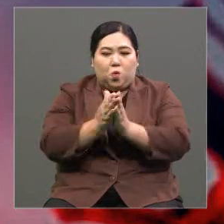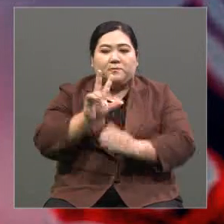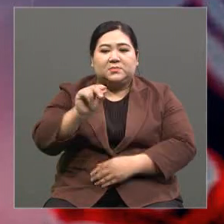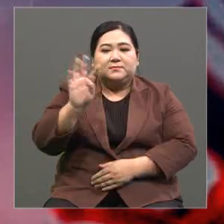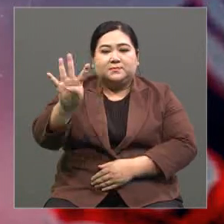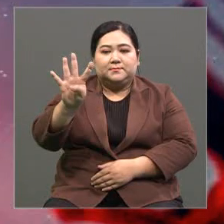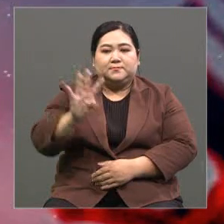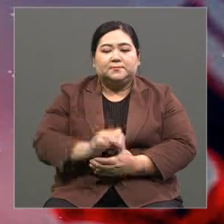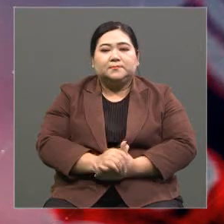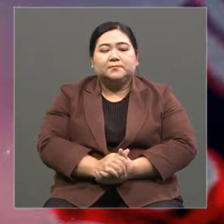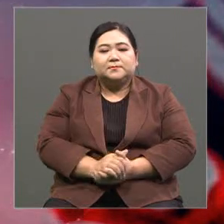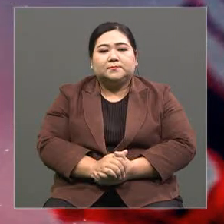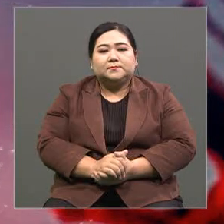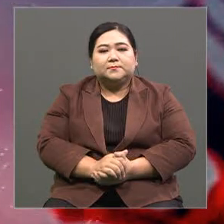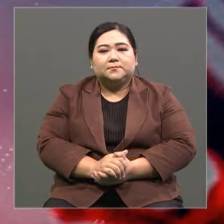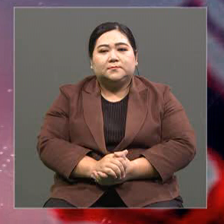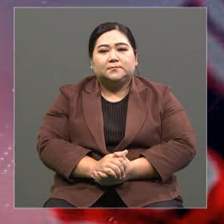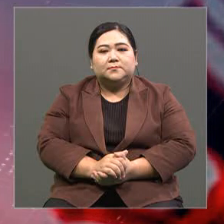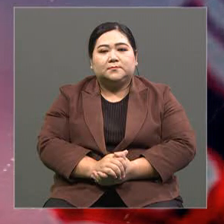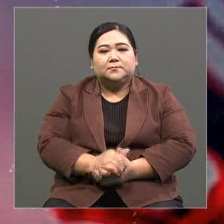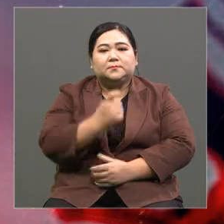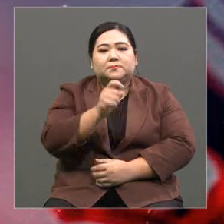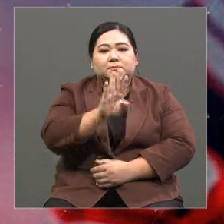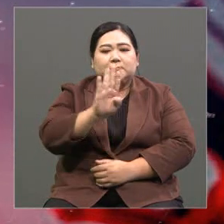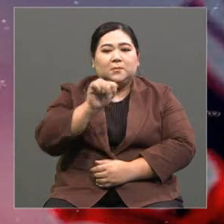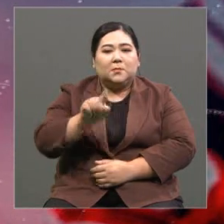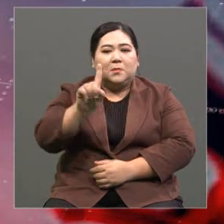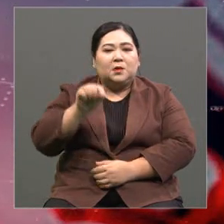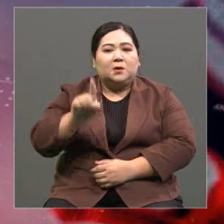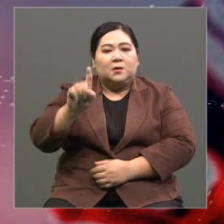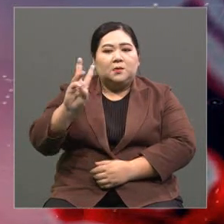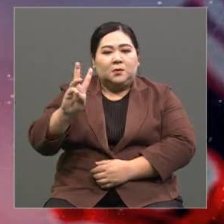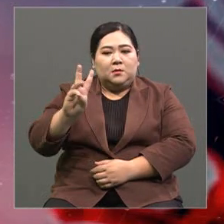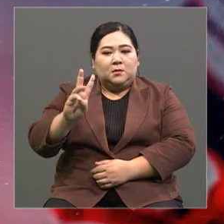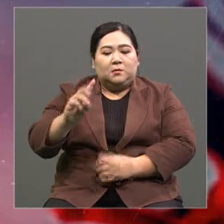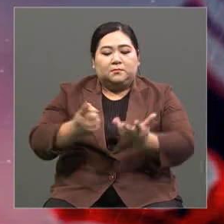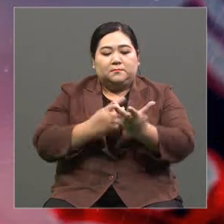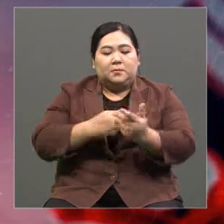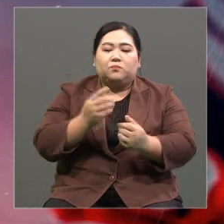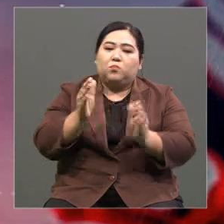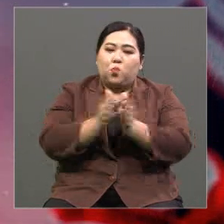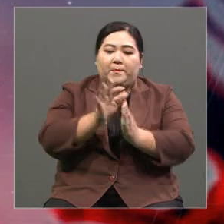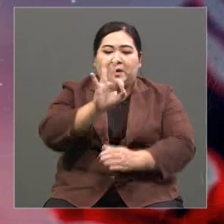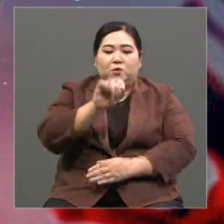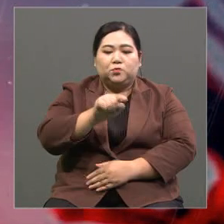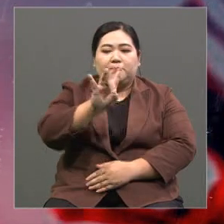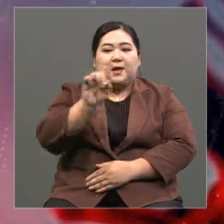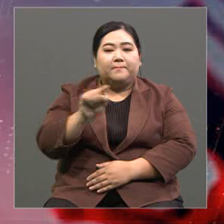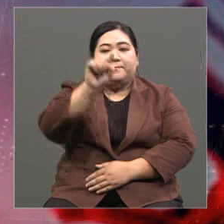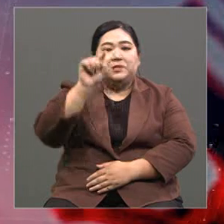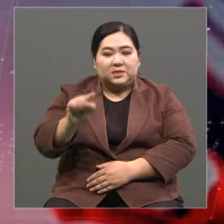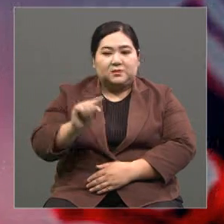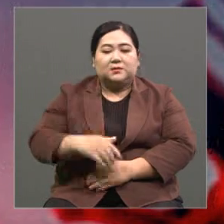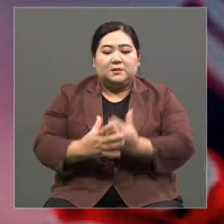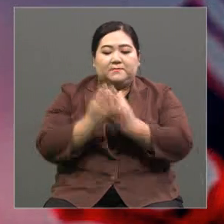14คนครับโดยสัดส่วนของสายพันธุ์xbb.1.16นั้นคิดเป็น 9.8%ของสายพันธุ์ที่ตรวจ